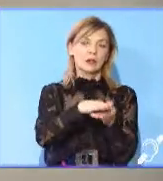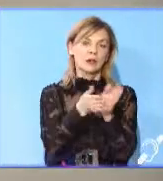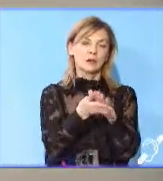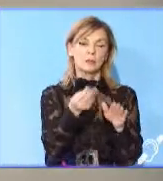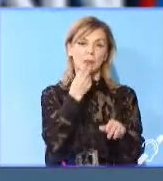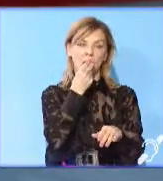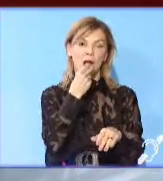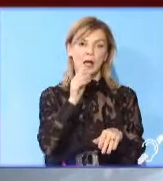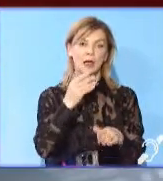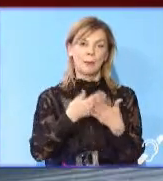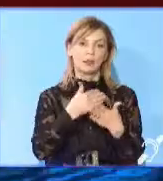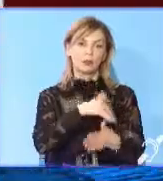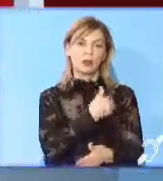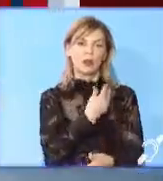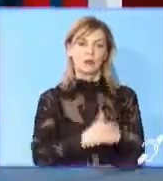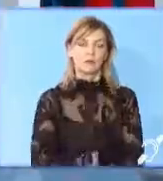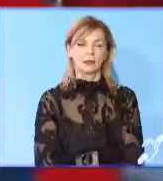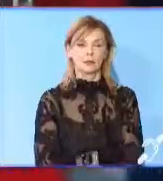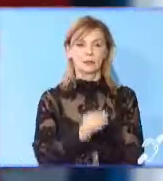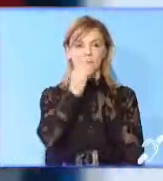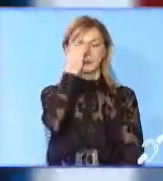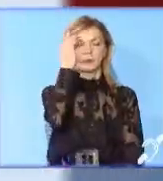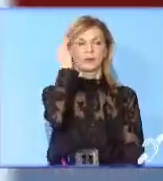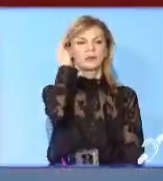de elevi.